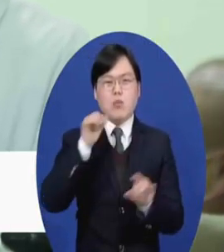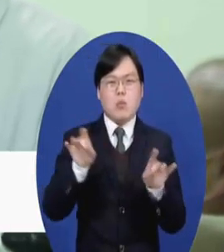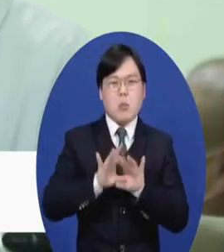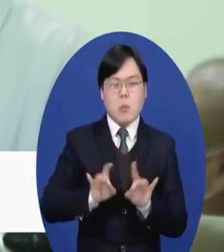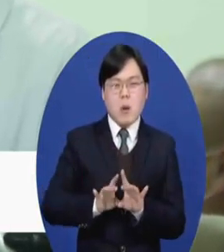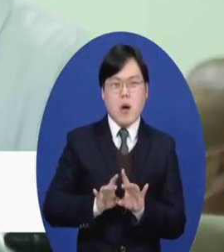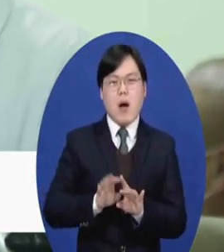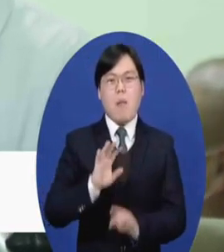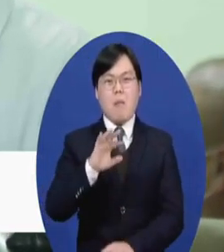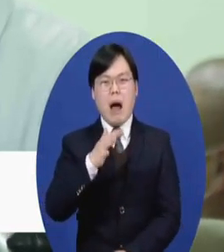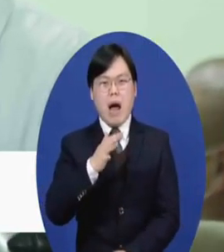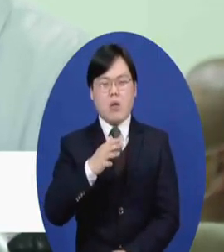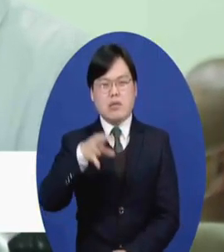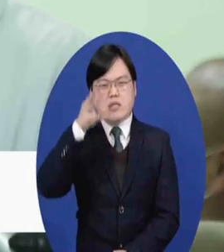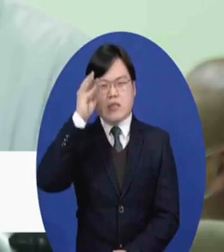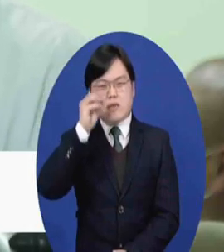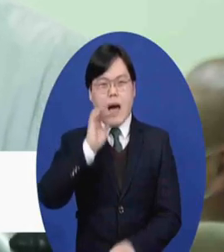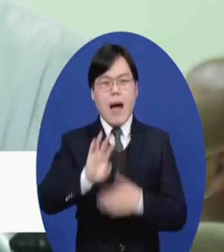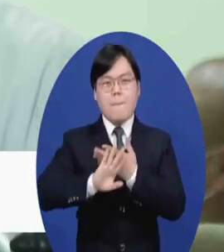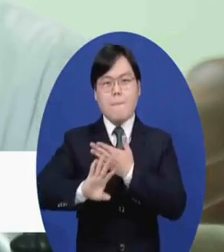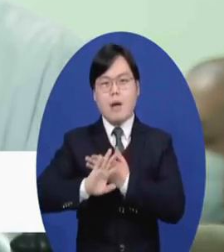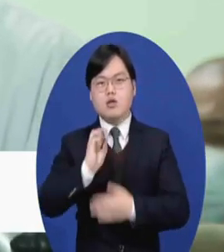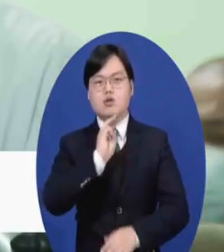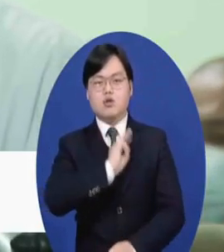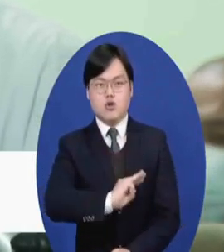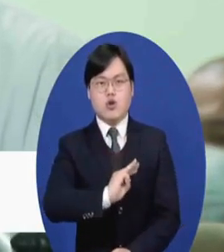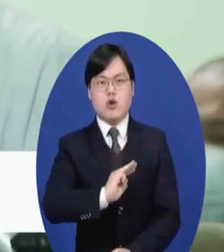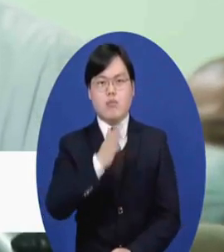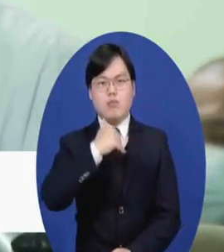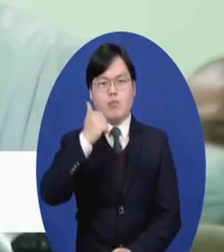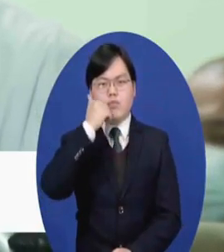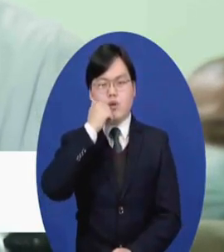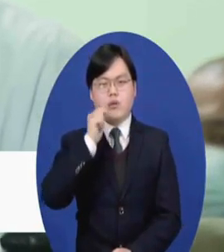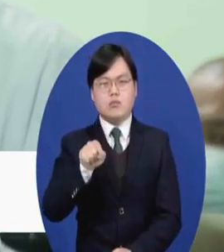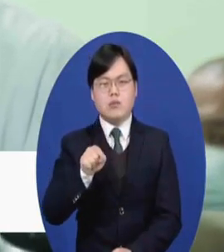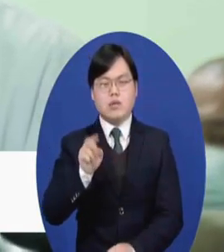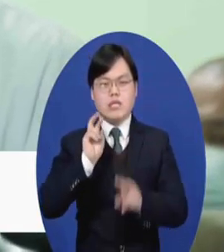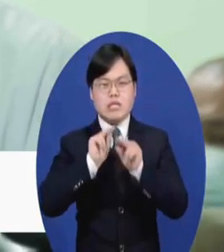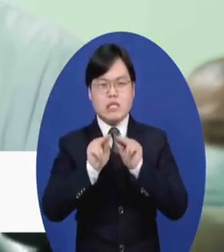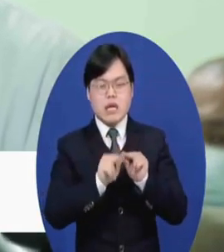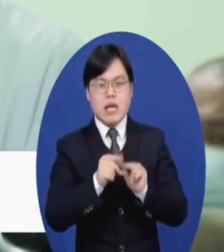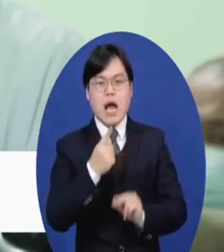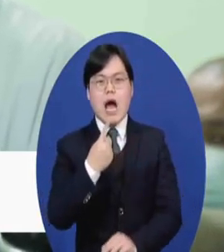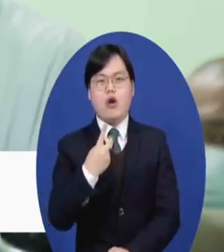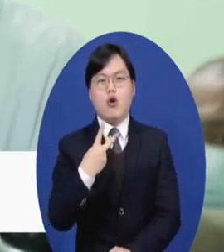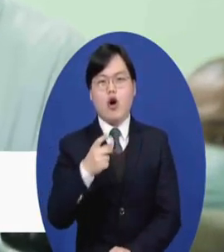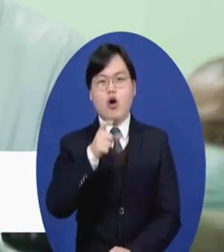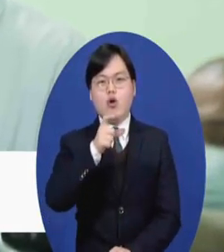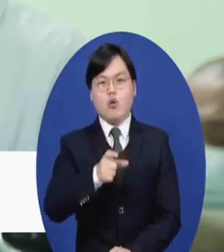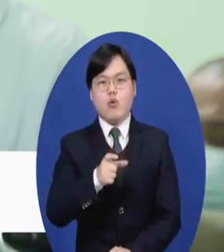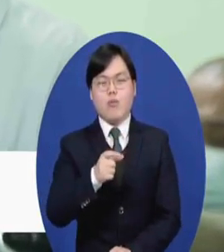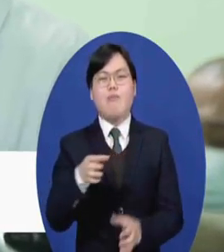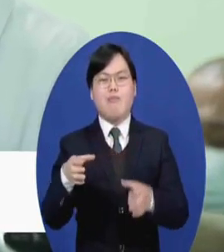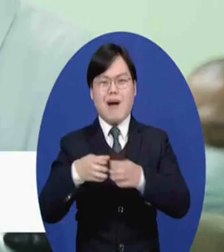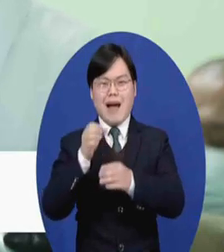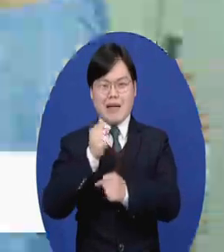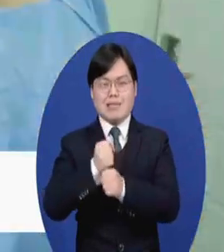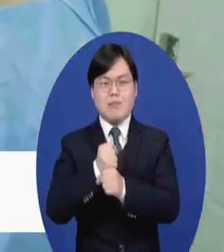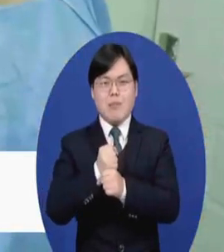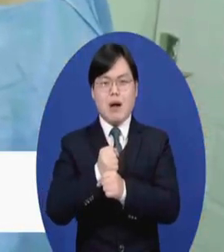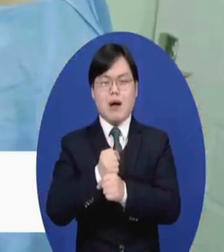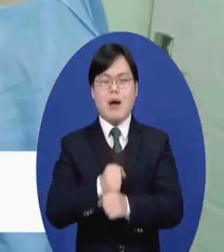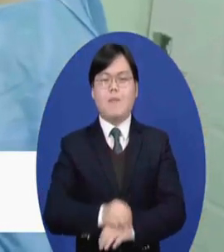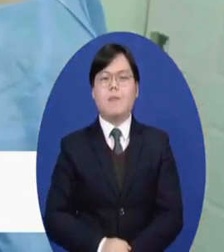өгөхгүй тийм учраас тэрнээс сэргийлж манай дараа үндсэндээ бол одоо нэг цагтаа ихэд 12 орчим хүн баг ажиллаж штэ нэг